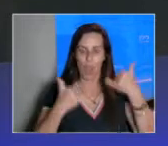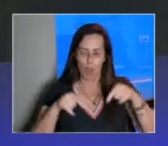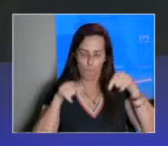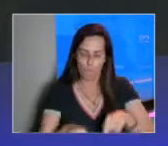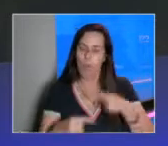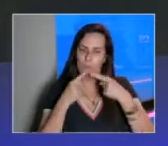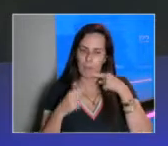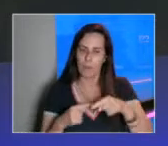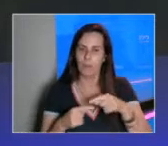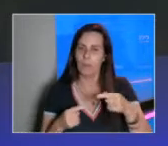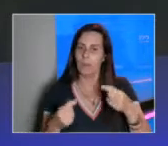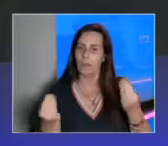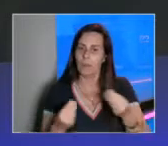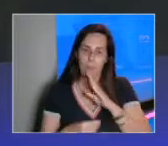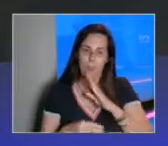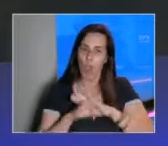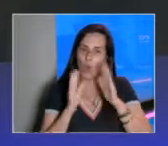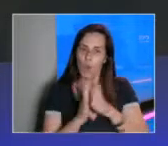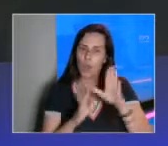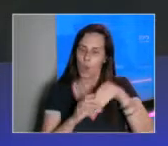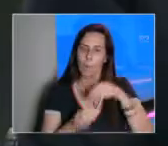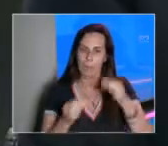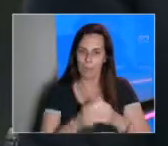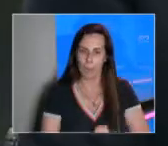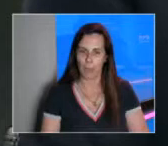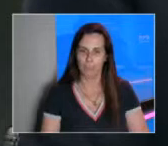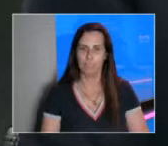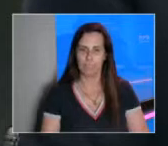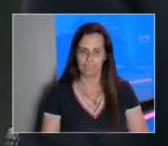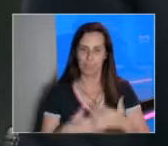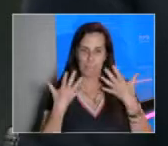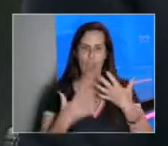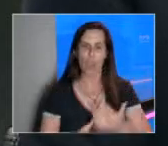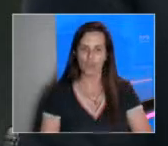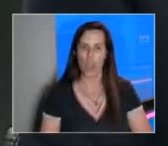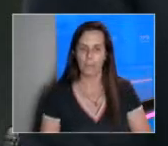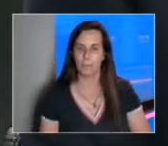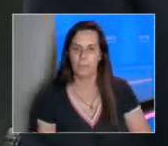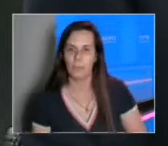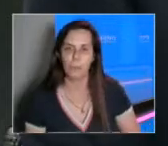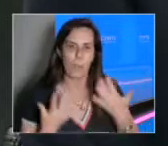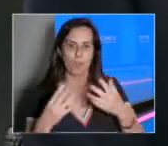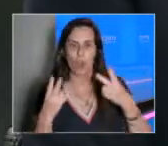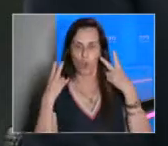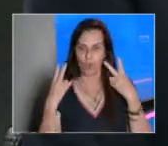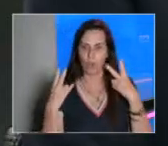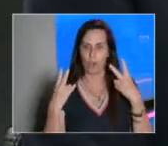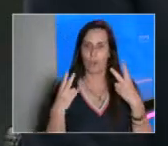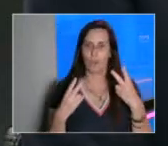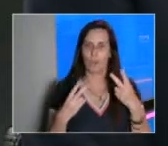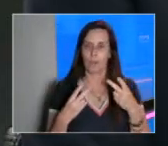אצלנו אנחנו נדון באספקטים שונים של הבעיה, כולל גם בית משפט. פרשה, שוב צריך לומר, פרשה חשובה,